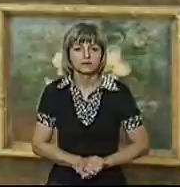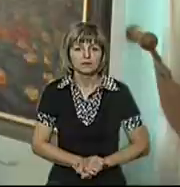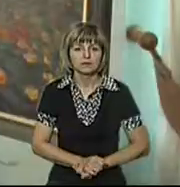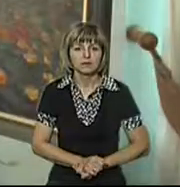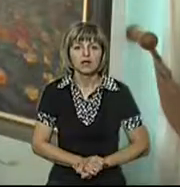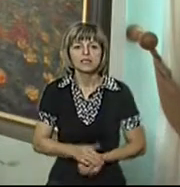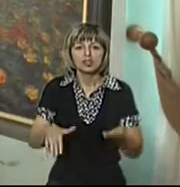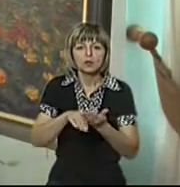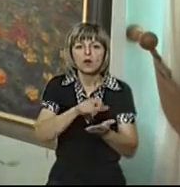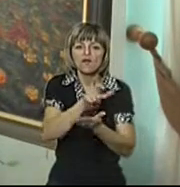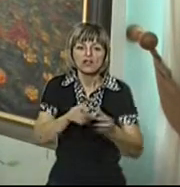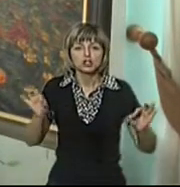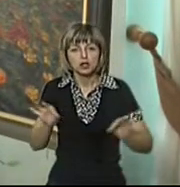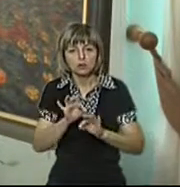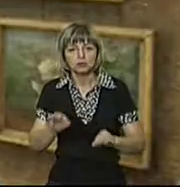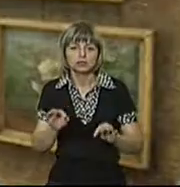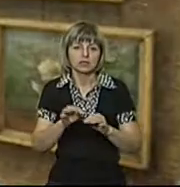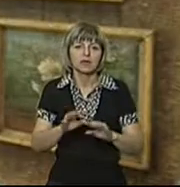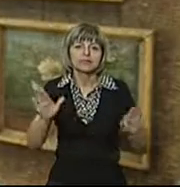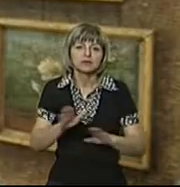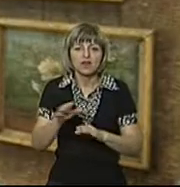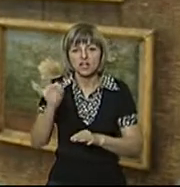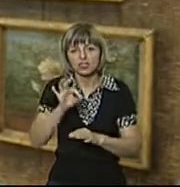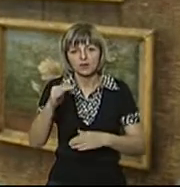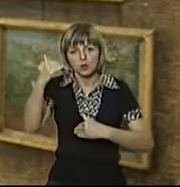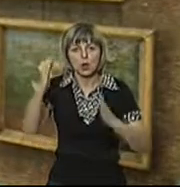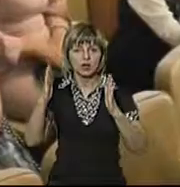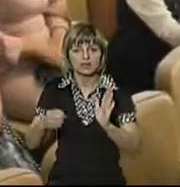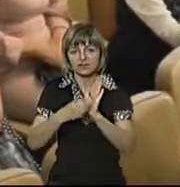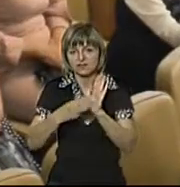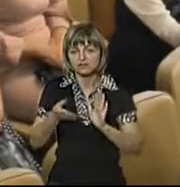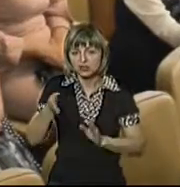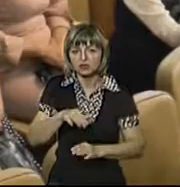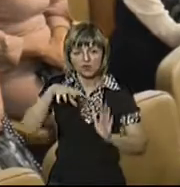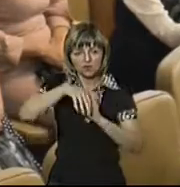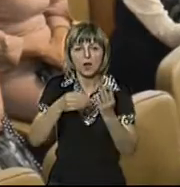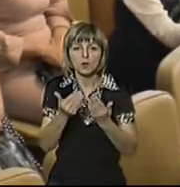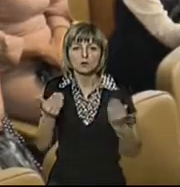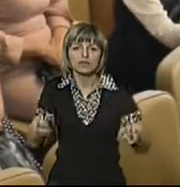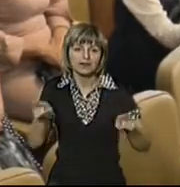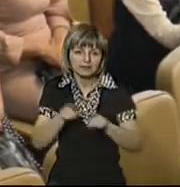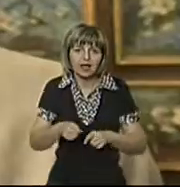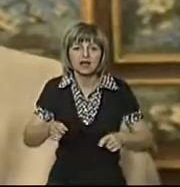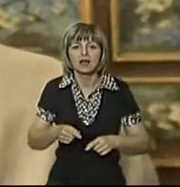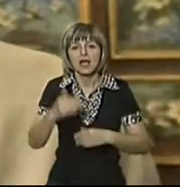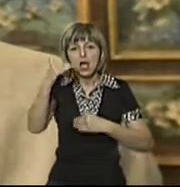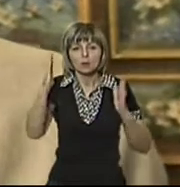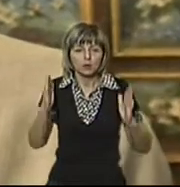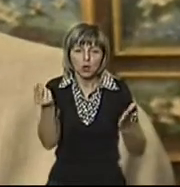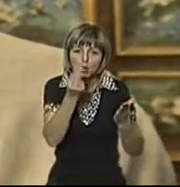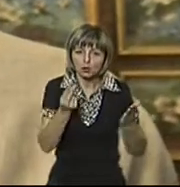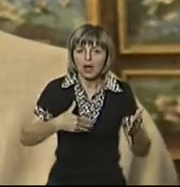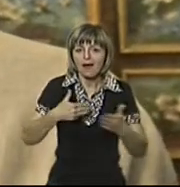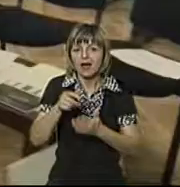Мовою віршів і музики озвучили 17 картин художника Юрія Камишного у Волинському краєзнавчому музеї. Таким чином, живописні полотна